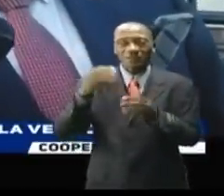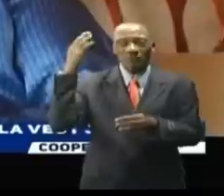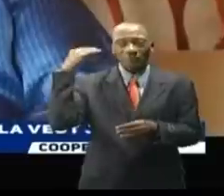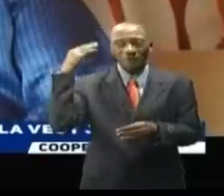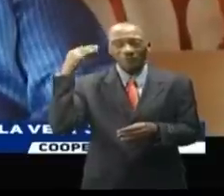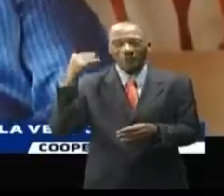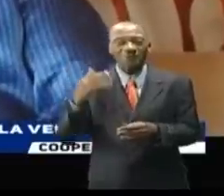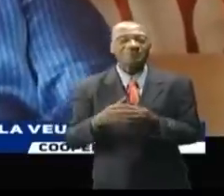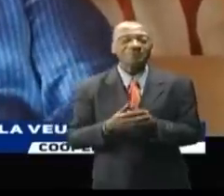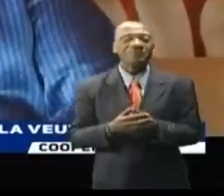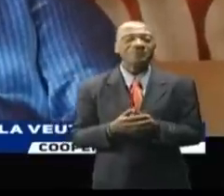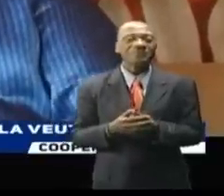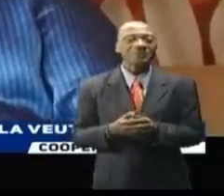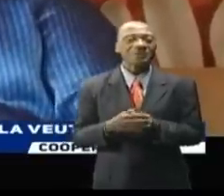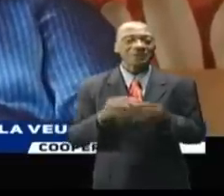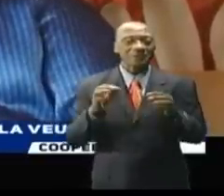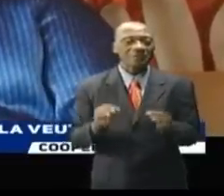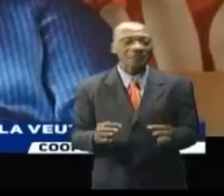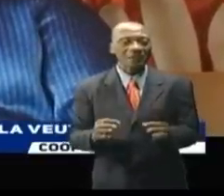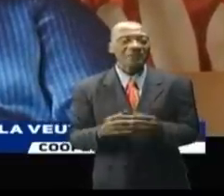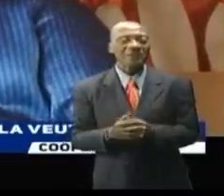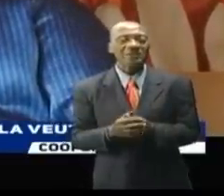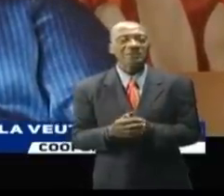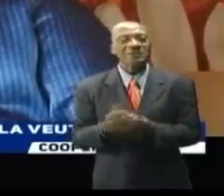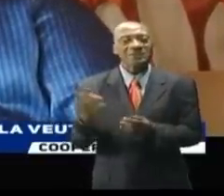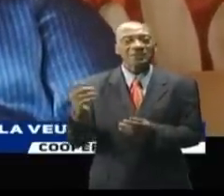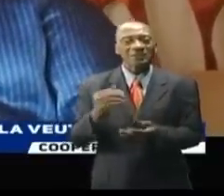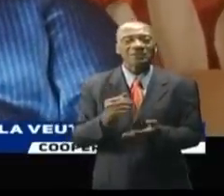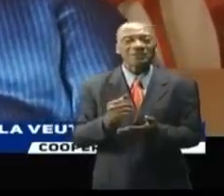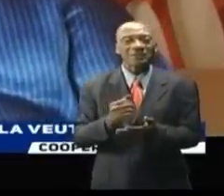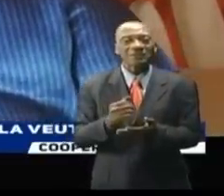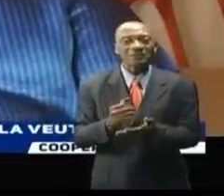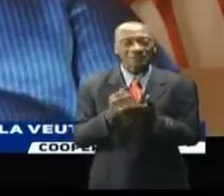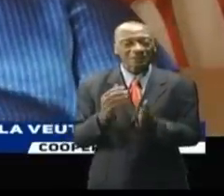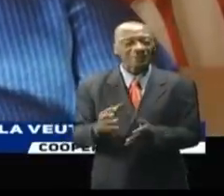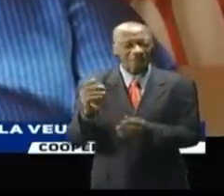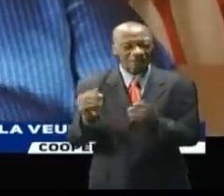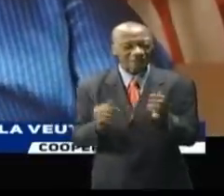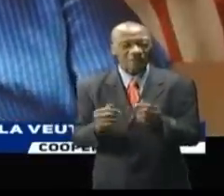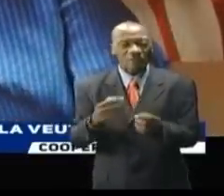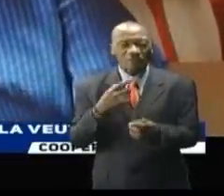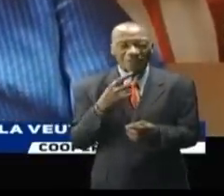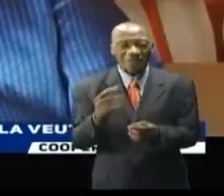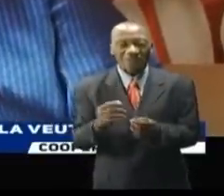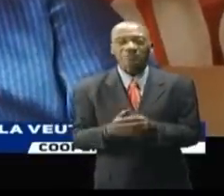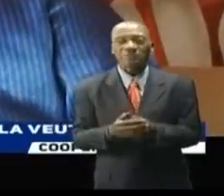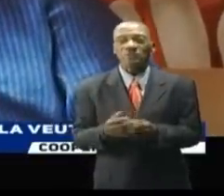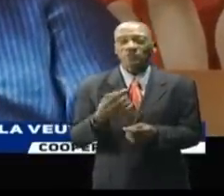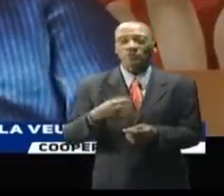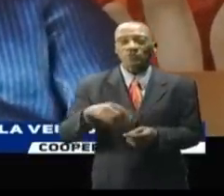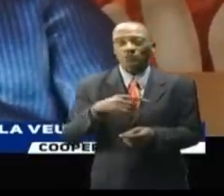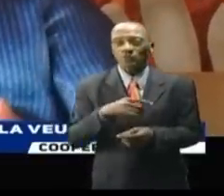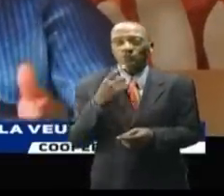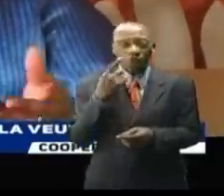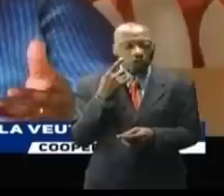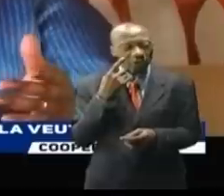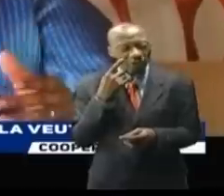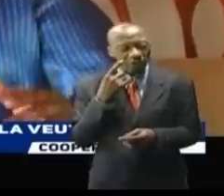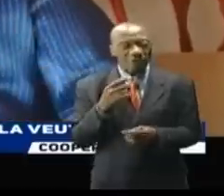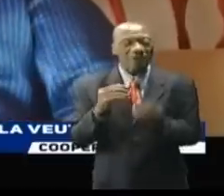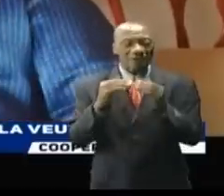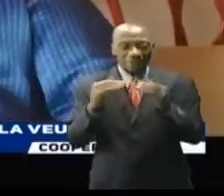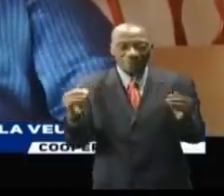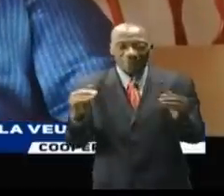prendre. Mais je dis que les attitudes du président Tshisekedi ne changent jamais. Que ce soit dans les difficultés, dans le bonheur comme dans le